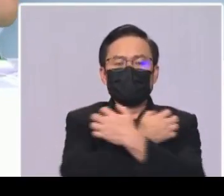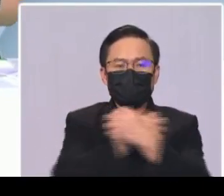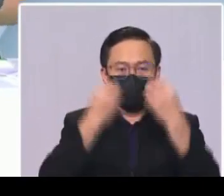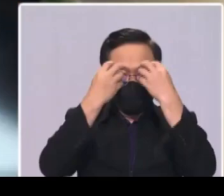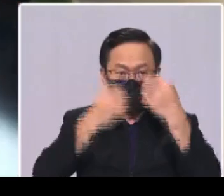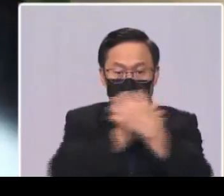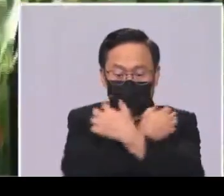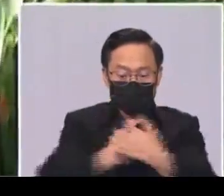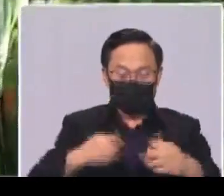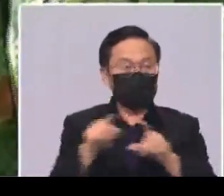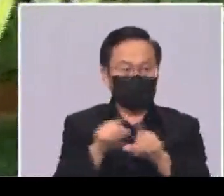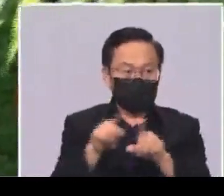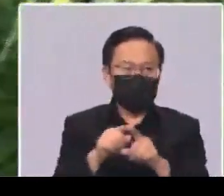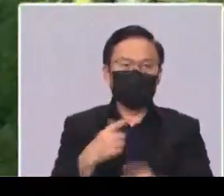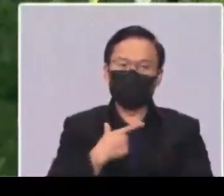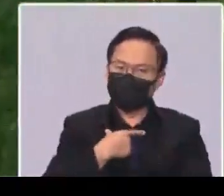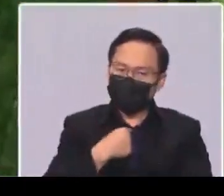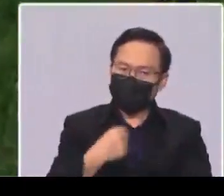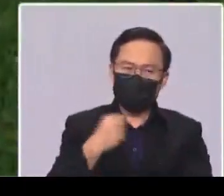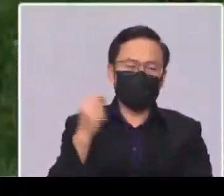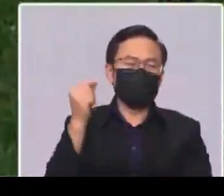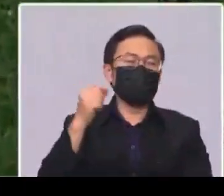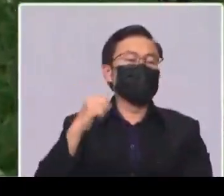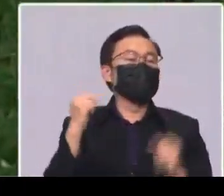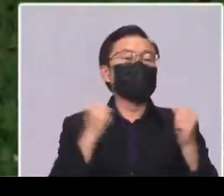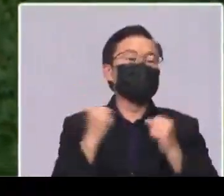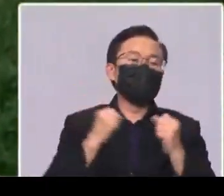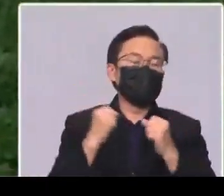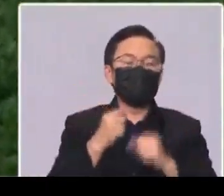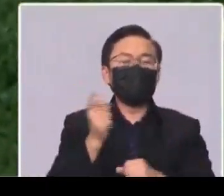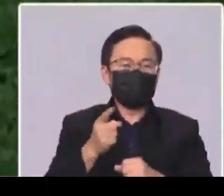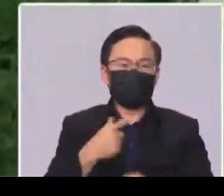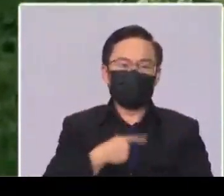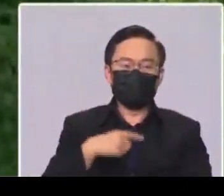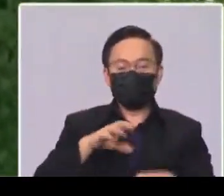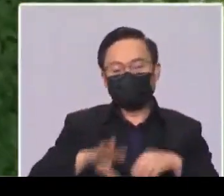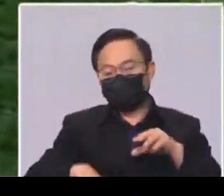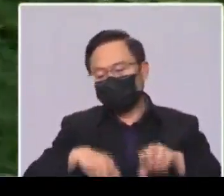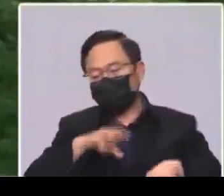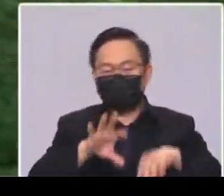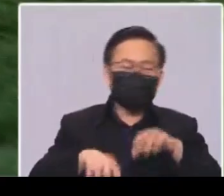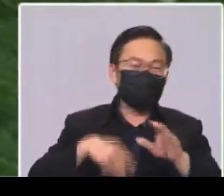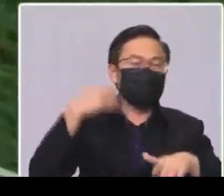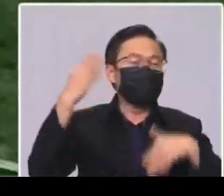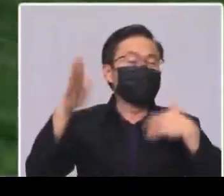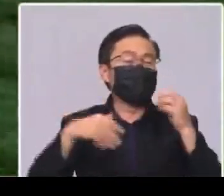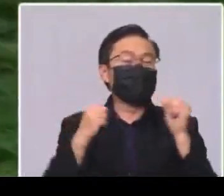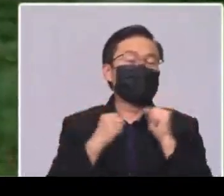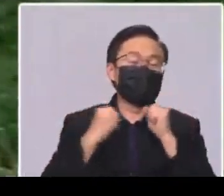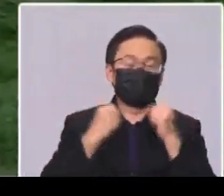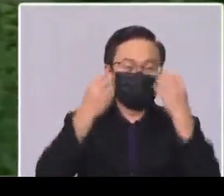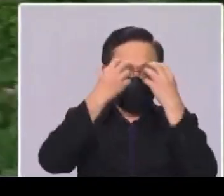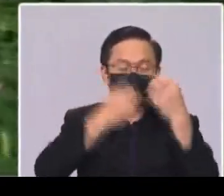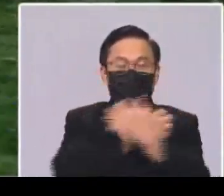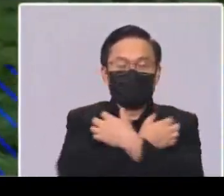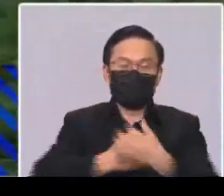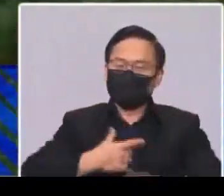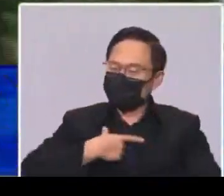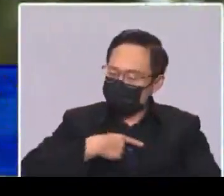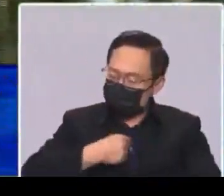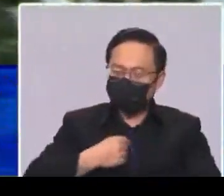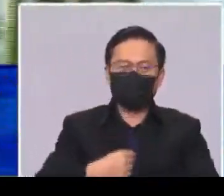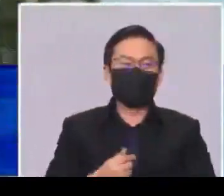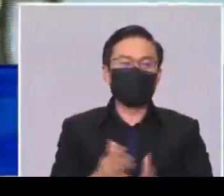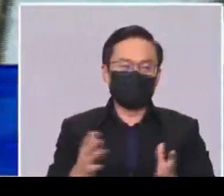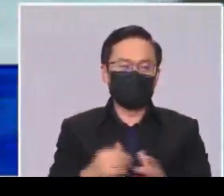ค่ะเวลาหน้าหนาวก็จะออกมาเดินอวดโฉมชาวบ้านนะคะให้เห็นว่าเออนี่แหละรับอากาศหนาวกันหน่อยนะคะที่แล้วมันเจอ